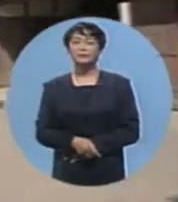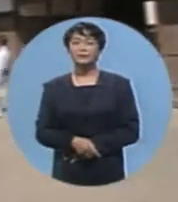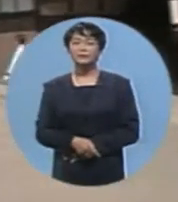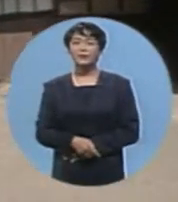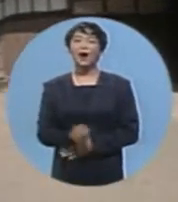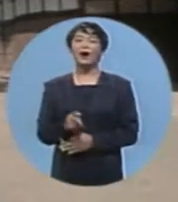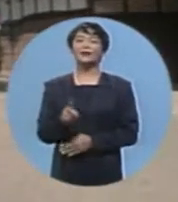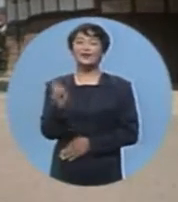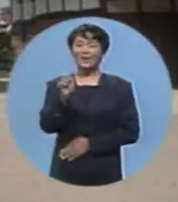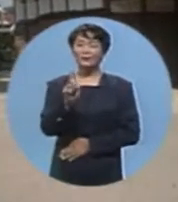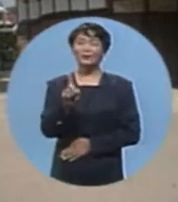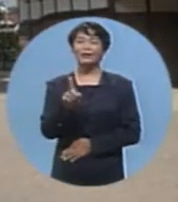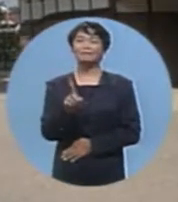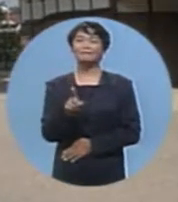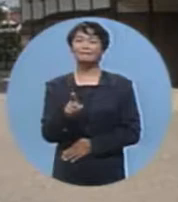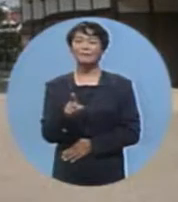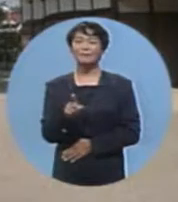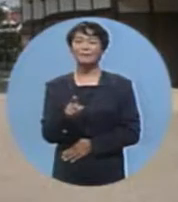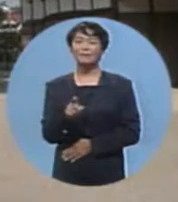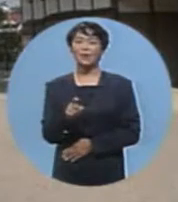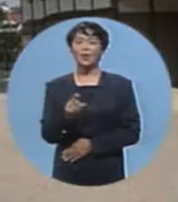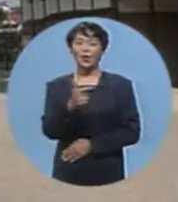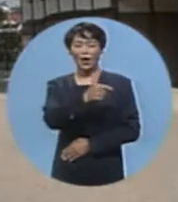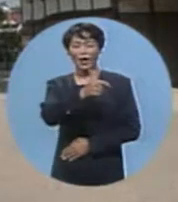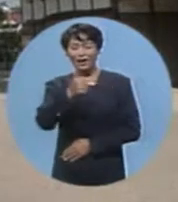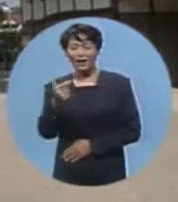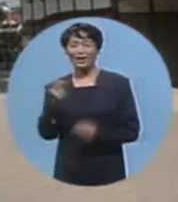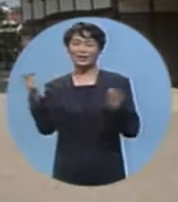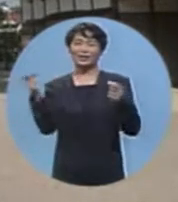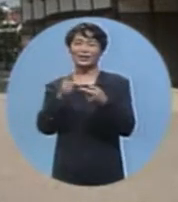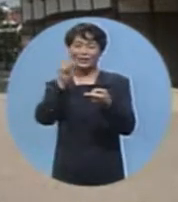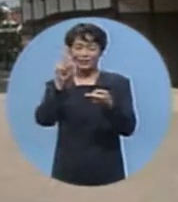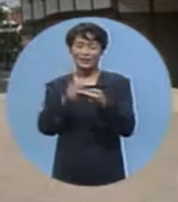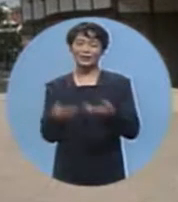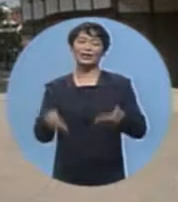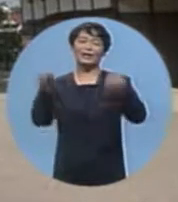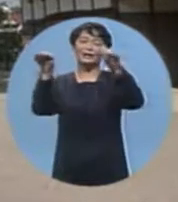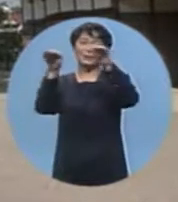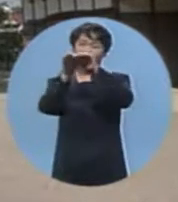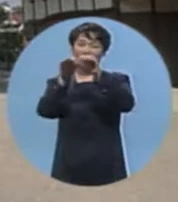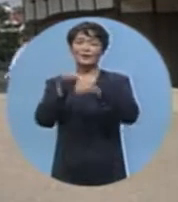あら、なんだこら、やけに近代的な建物だな、こら。